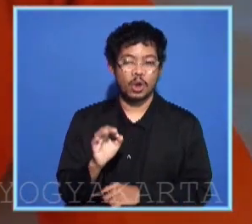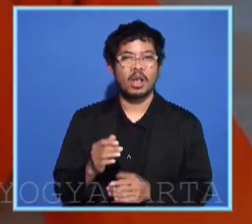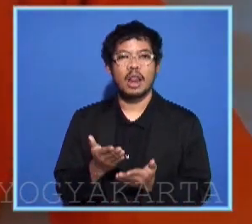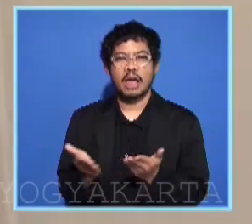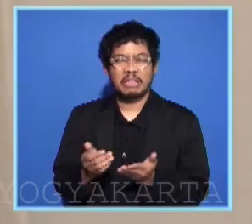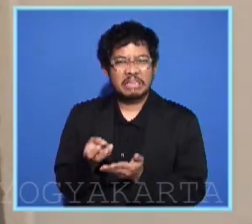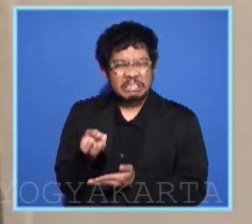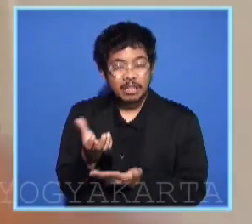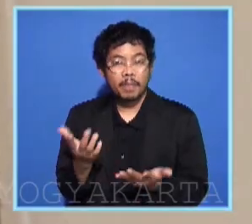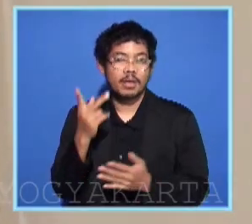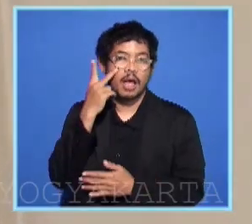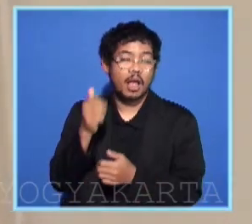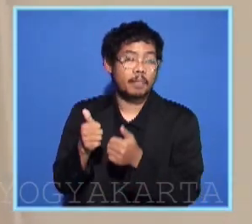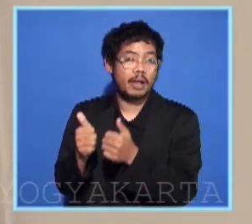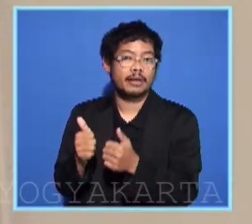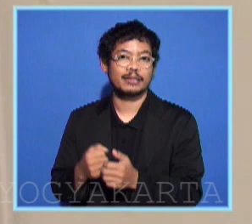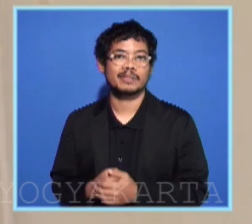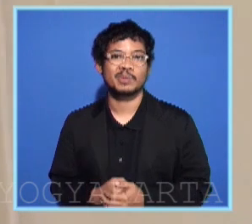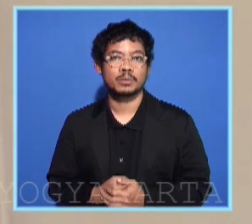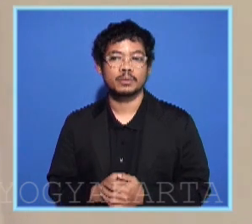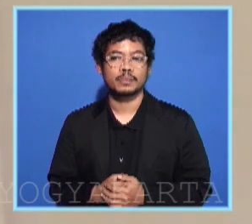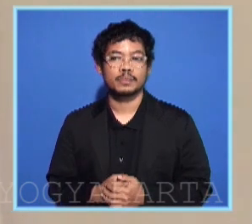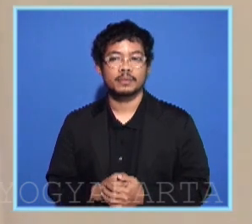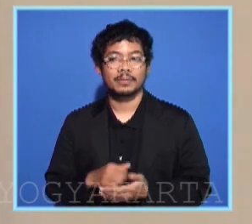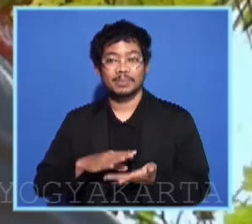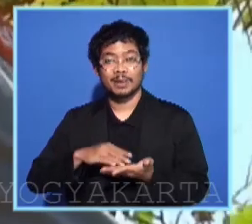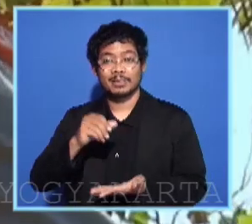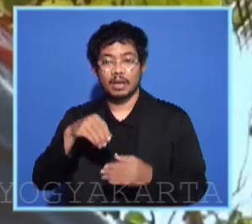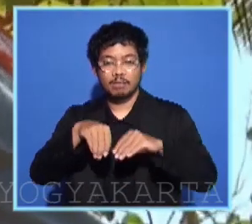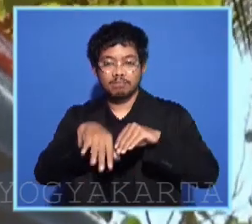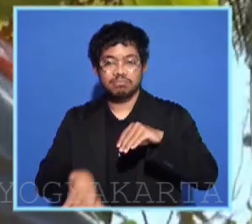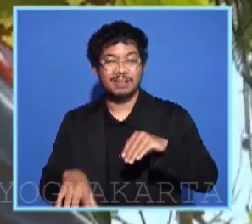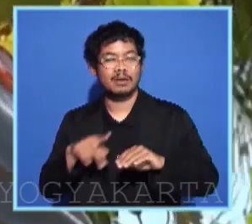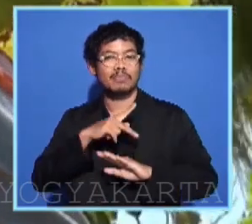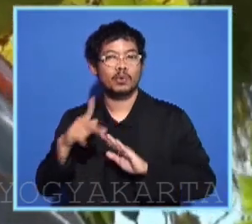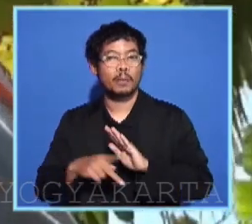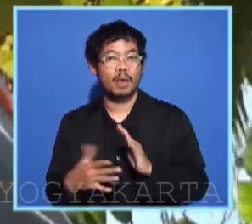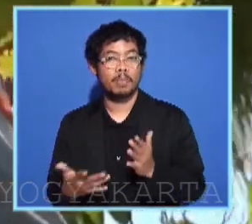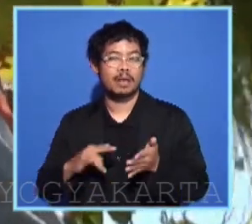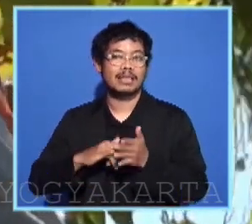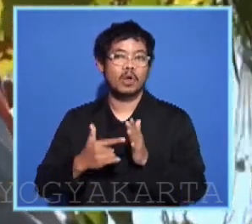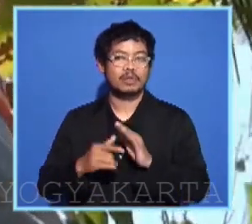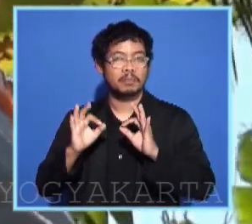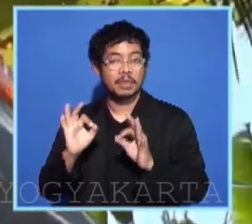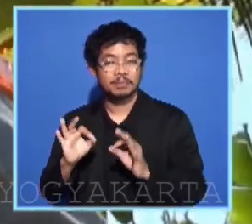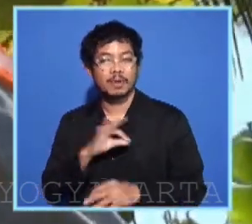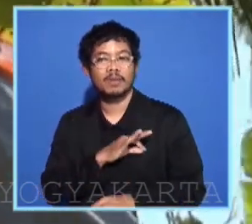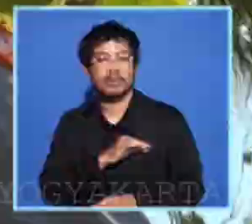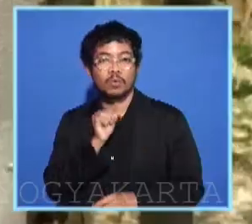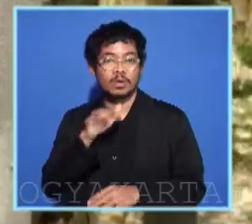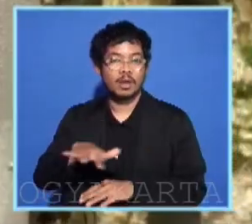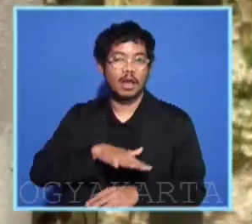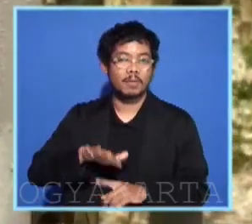nya alat pendeteksi gerakan tanah yang masuk dalam program teknologi tepat guna SMK 1 pundok Bantul disumbangkan ke